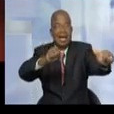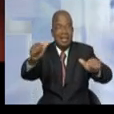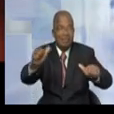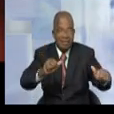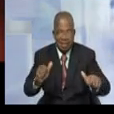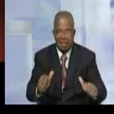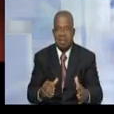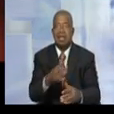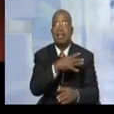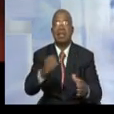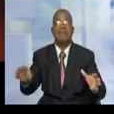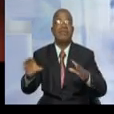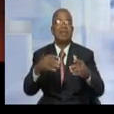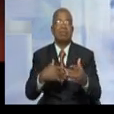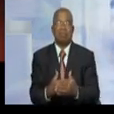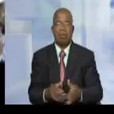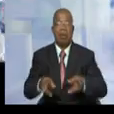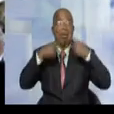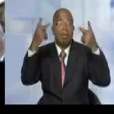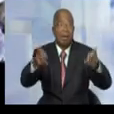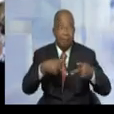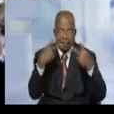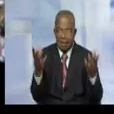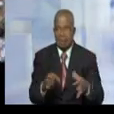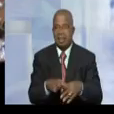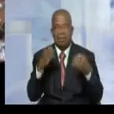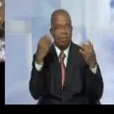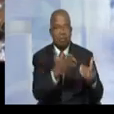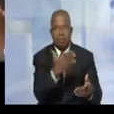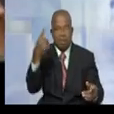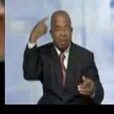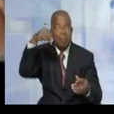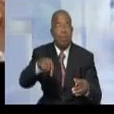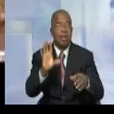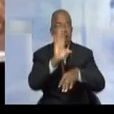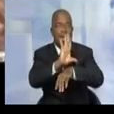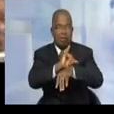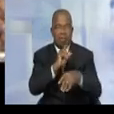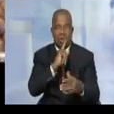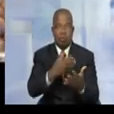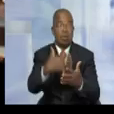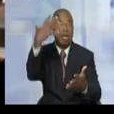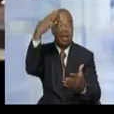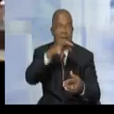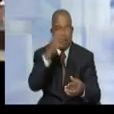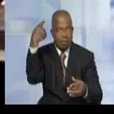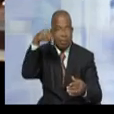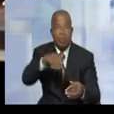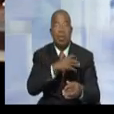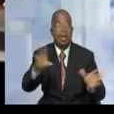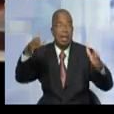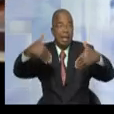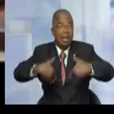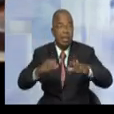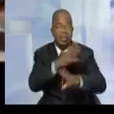d'accords ayant trait à différents secteurs d'activité dans le pays. Au plan économique, les relations entre la Côte d'Ivoire et le Maroc